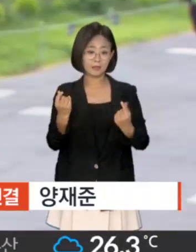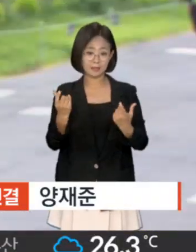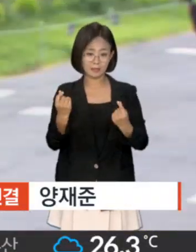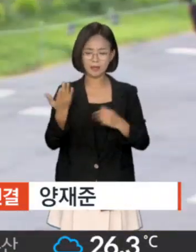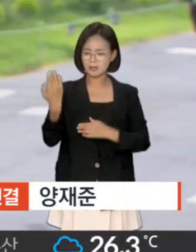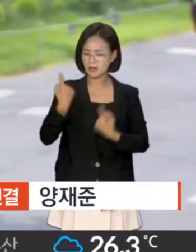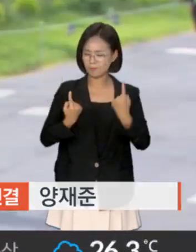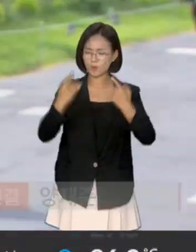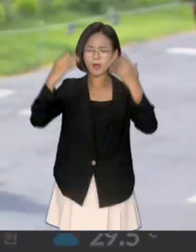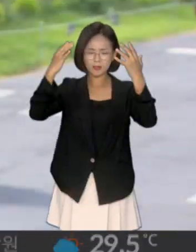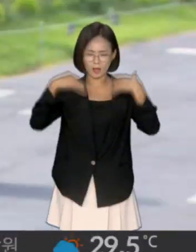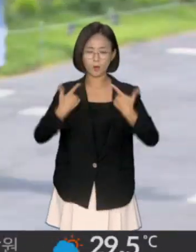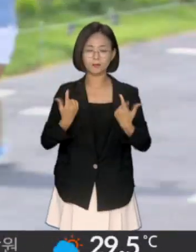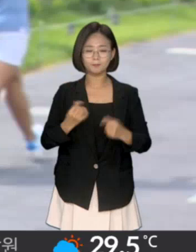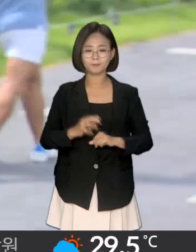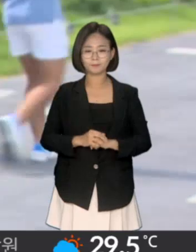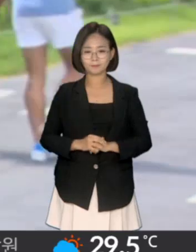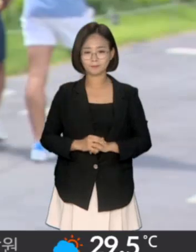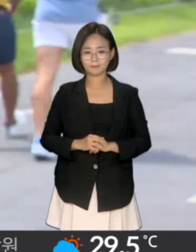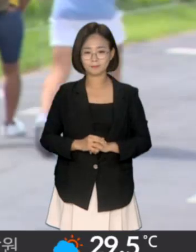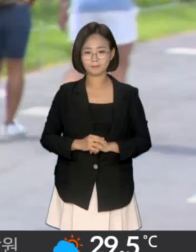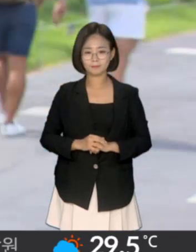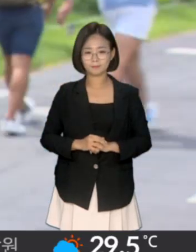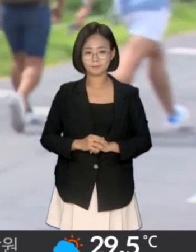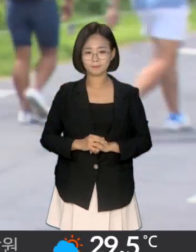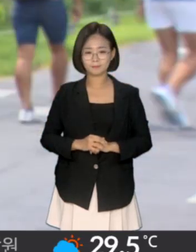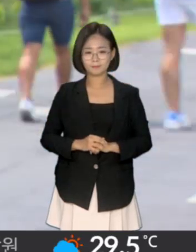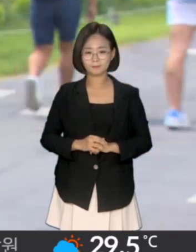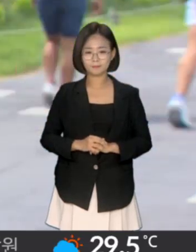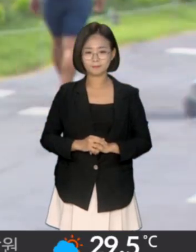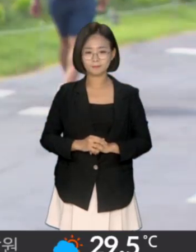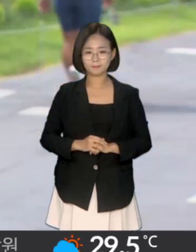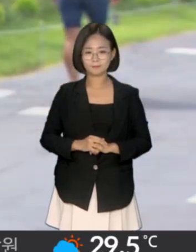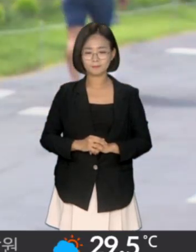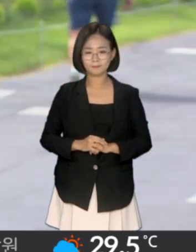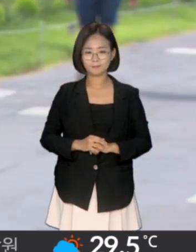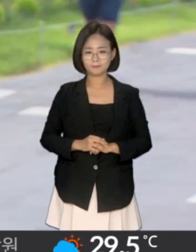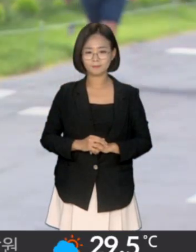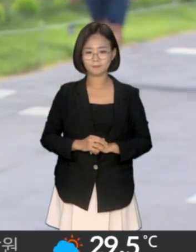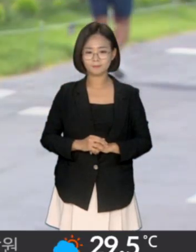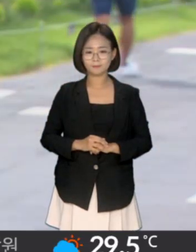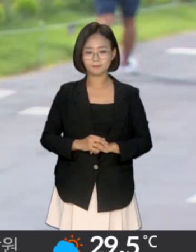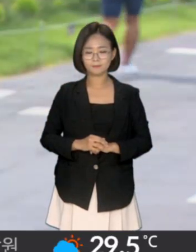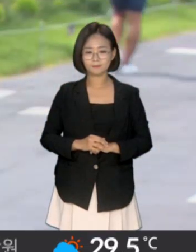예년보다 더운 날씨가 이어지겠습니다. 지금까지 날씨 전해드렸습니다.